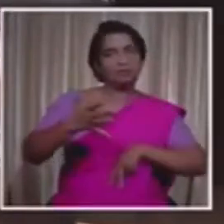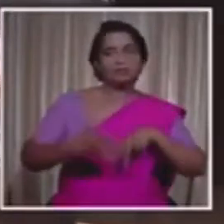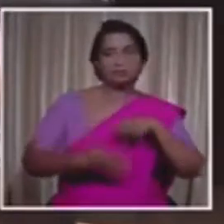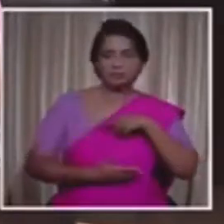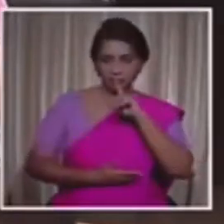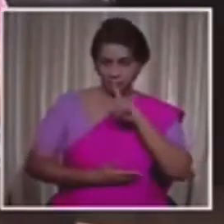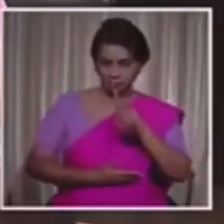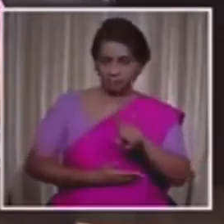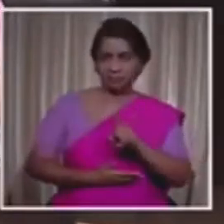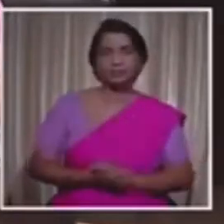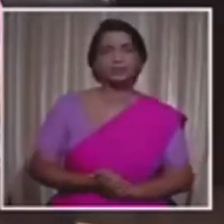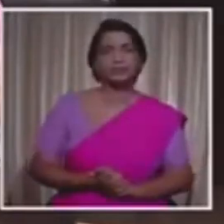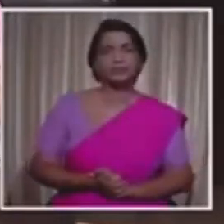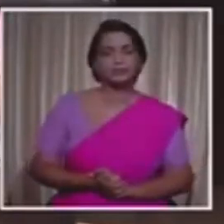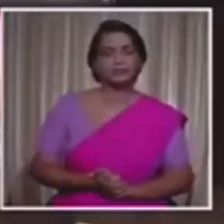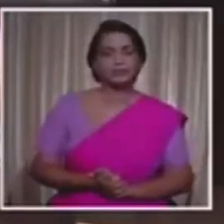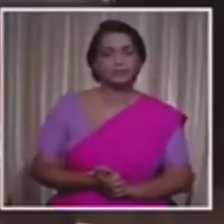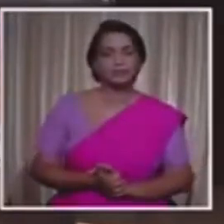කැමැත්තෙමි.